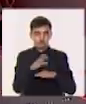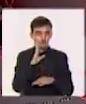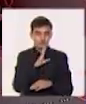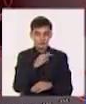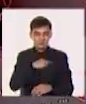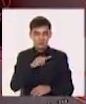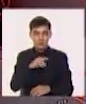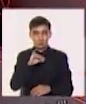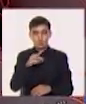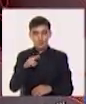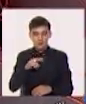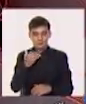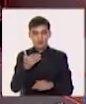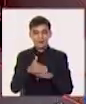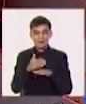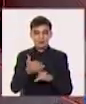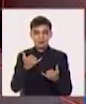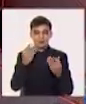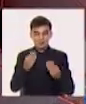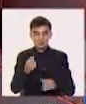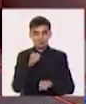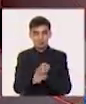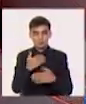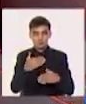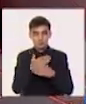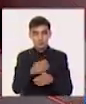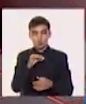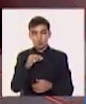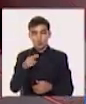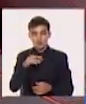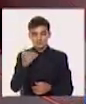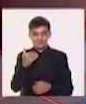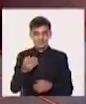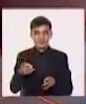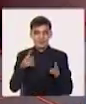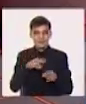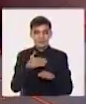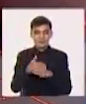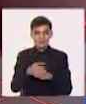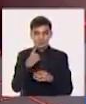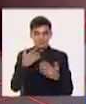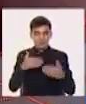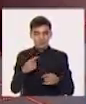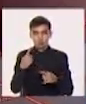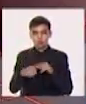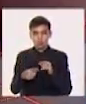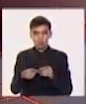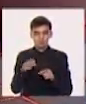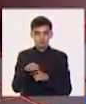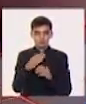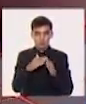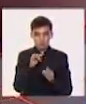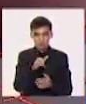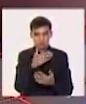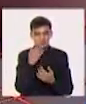Юлияның несиесі бүгіннен бастап тоқтады. Өйткені Юлия Аралбаеваның артында кредиттен басқа мұра жоқ. Бұл туралы марқұм